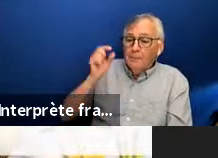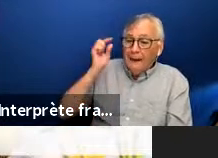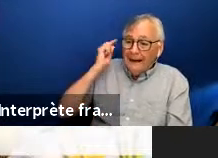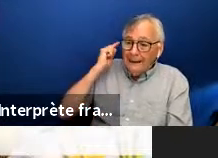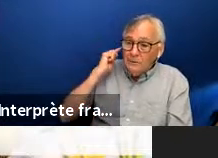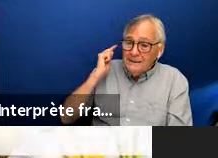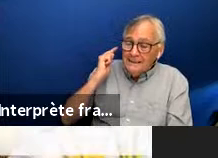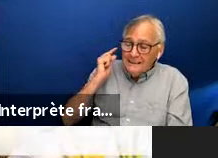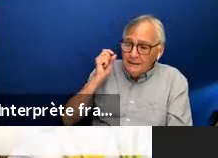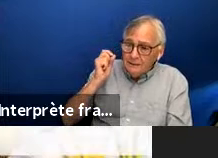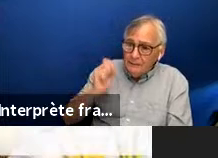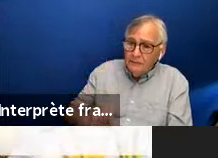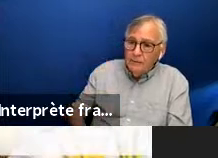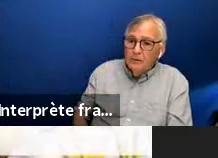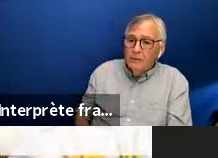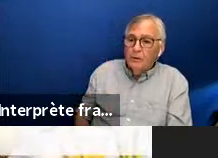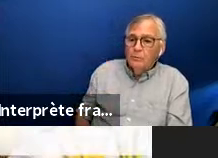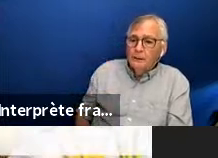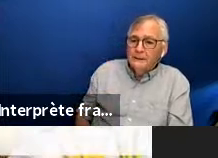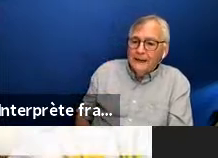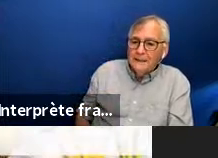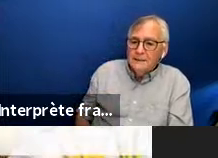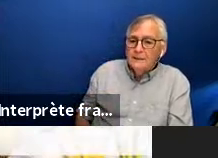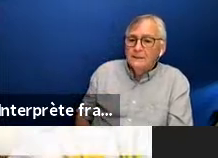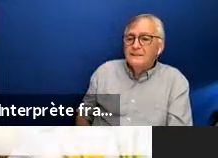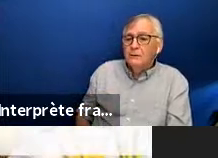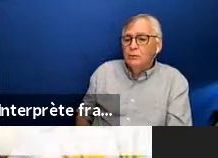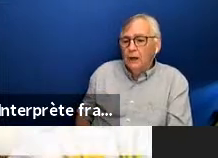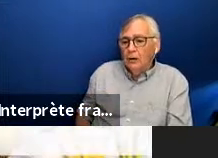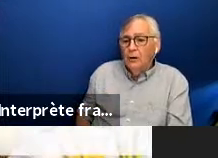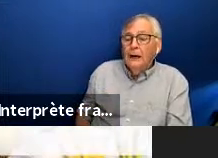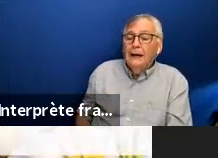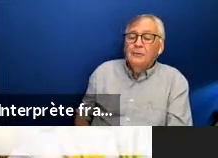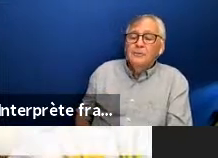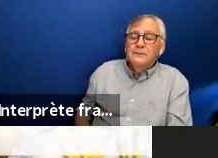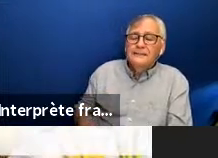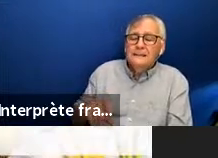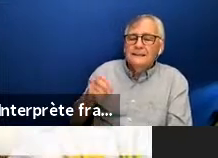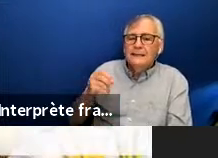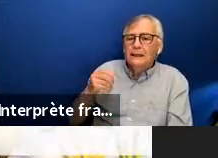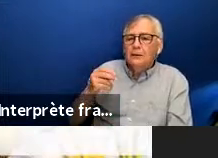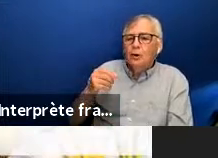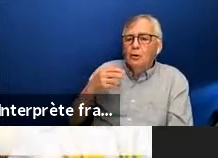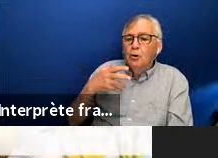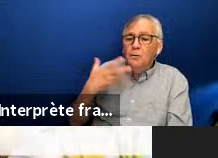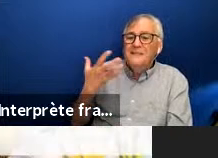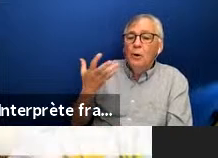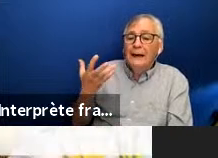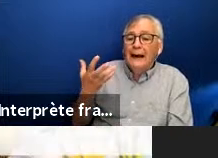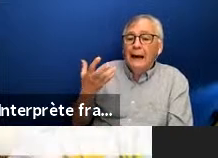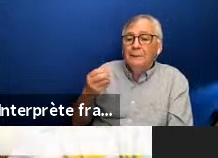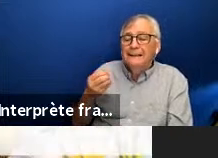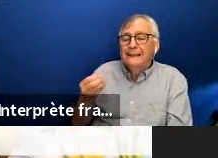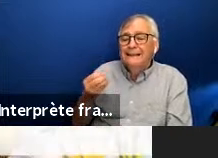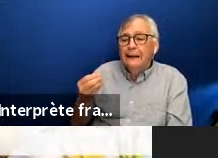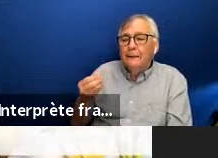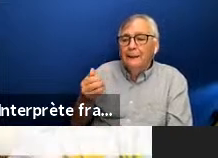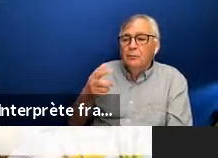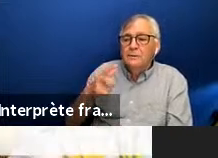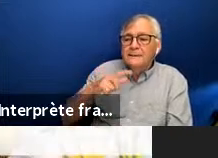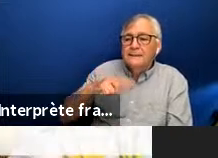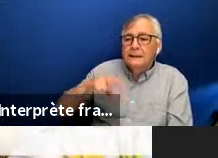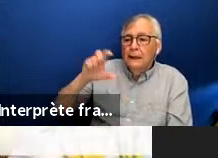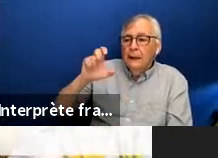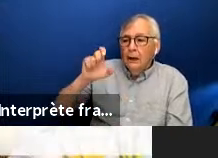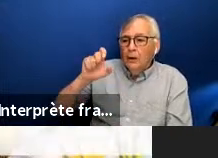Donc, un appareil auditif, une prothèse, des écouteurs. Et aussi, c'est l'audiogramme qui